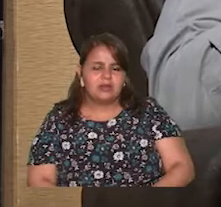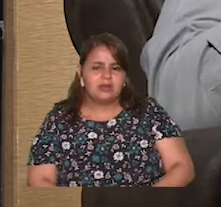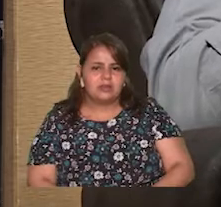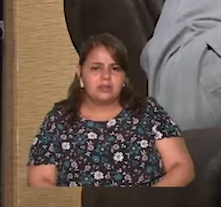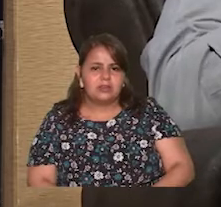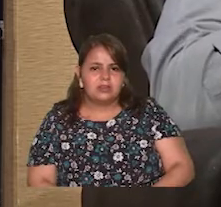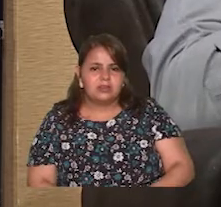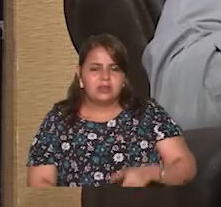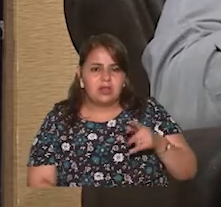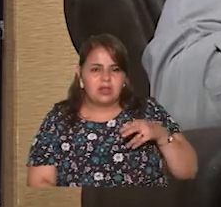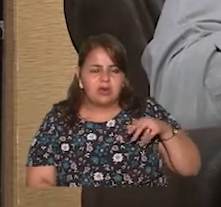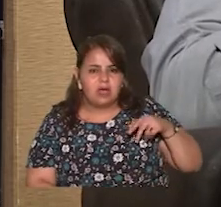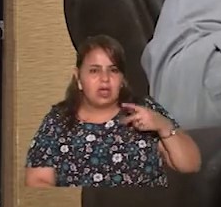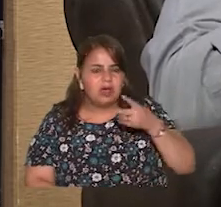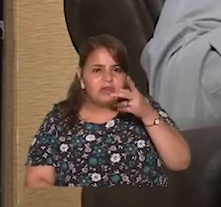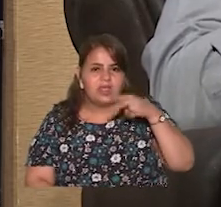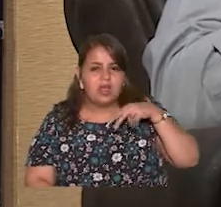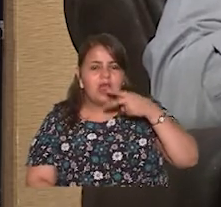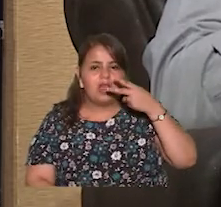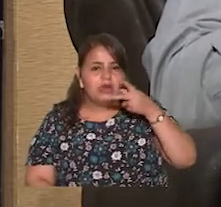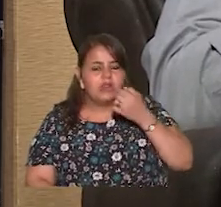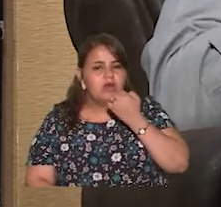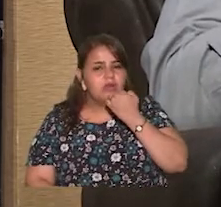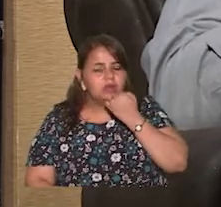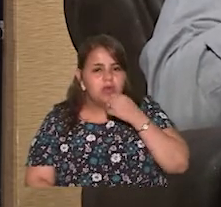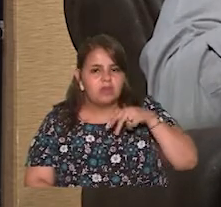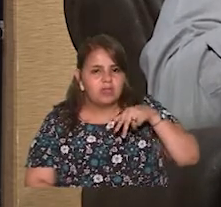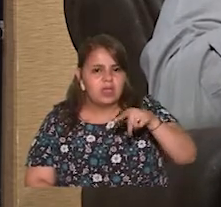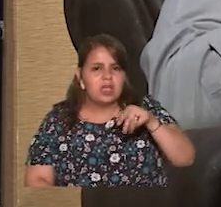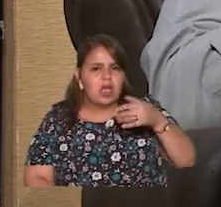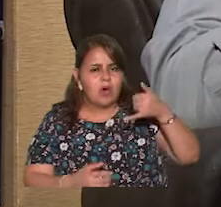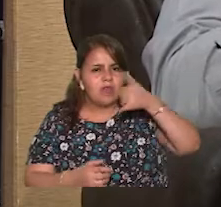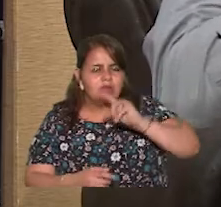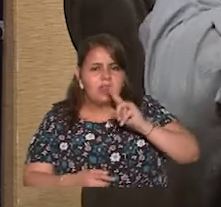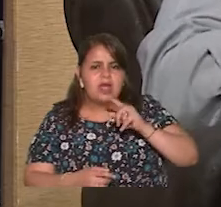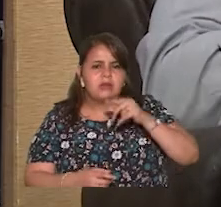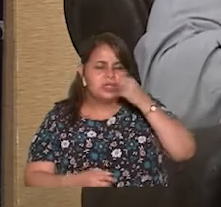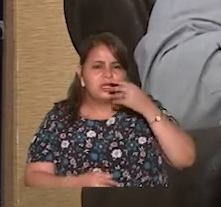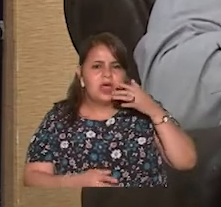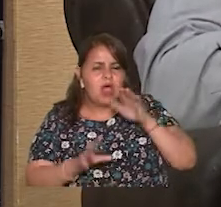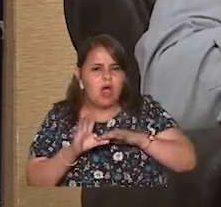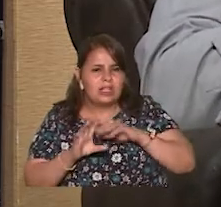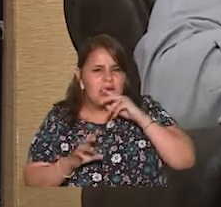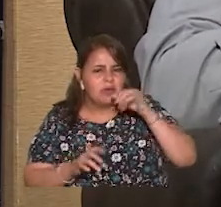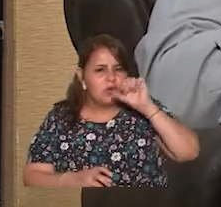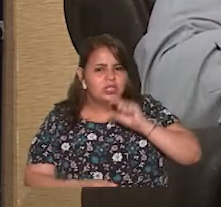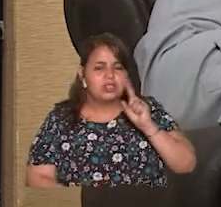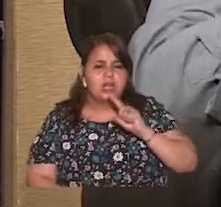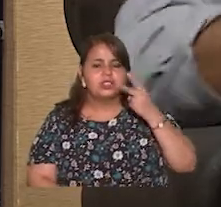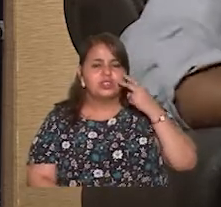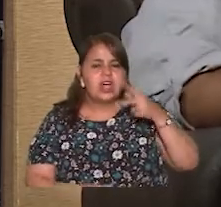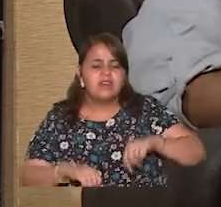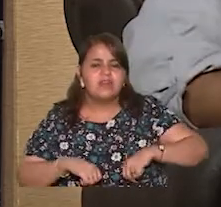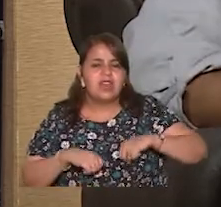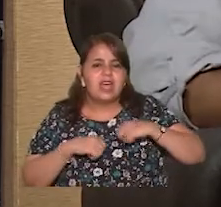ولم يقف في طريق الخطاه والاشرار، لم يجلس في مجلس مستهزئين، انا شايف الحياه دي، شايفه هو بيعمل ايه،